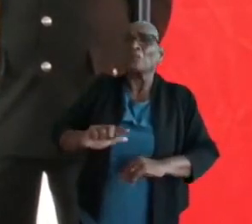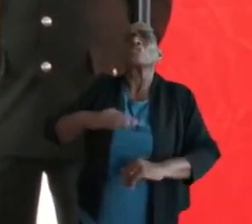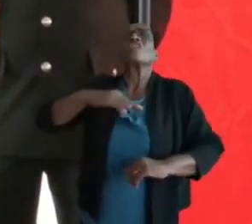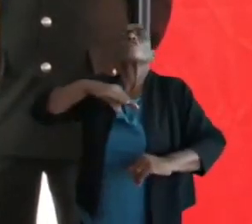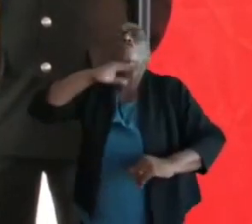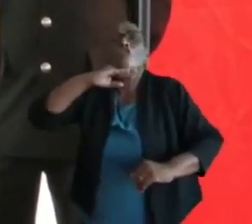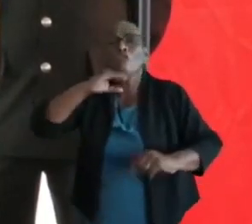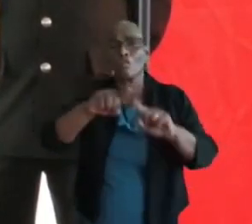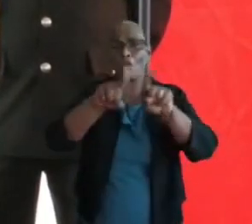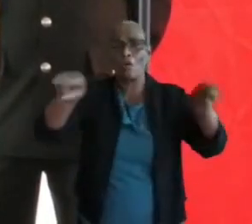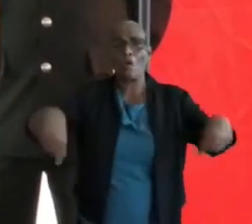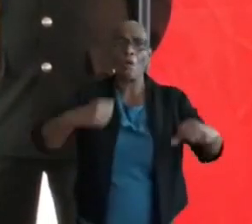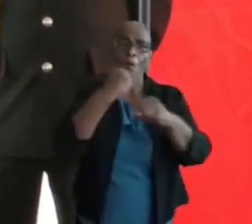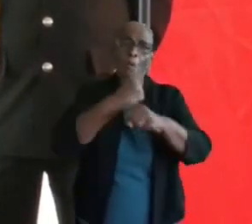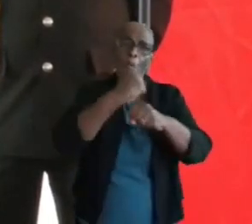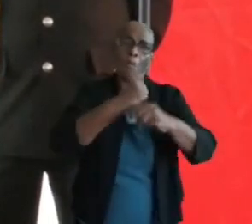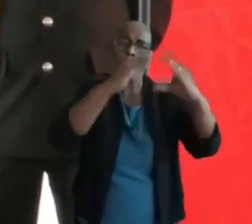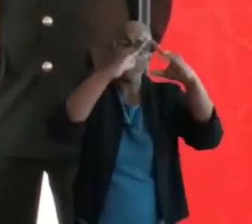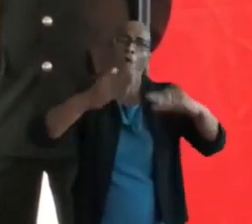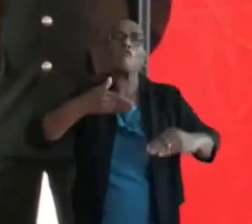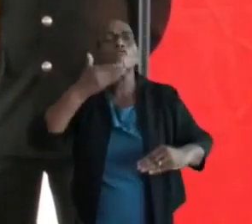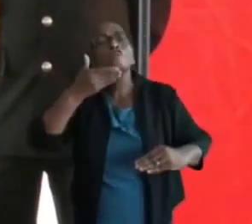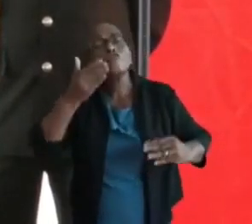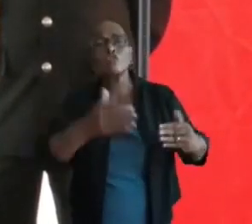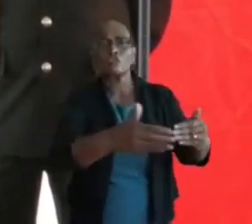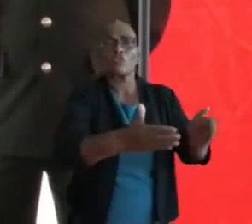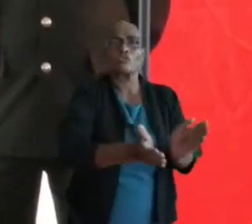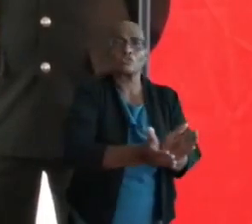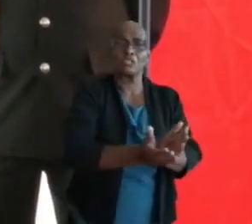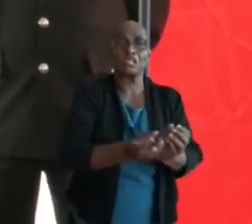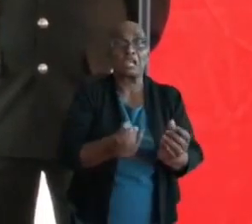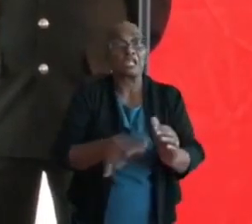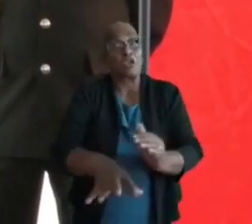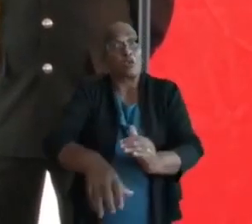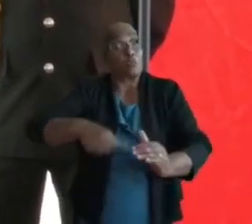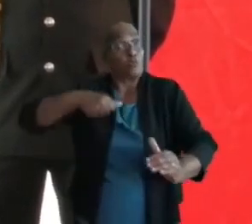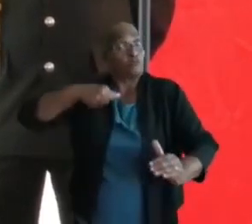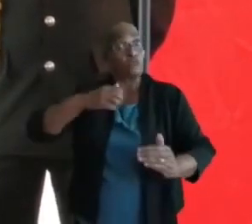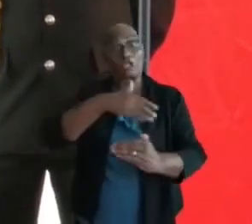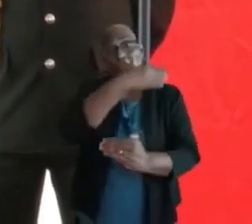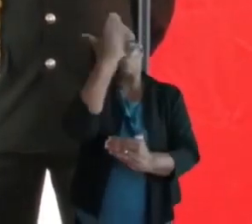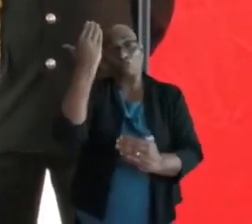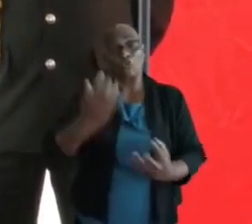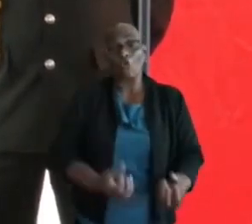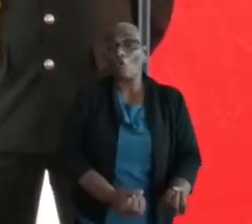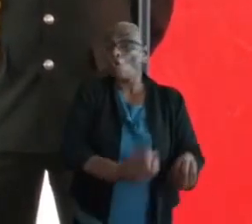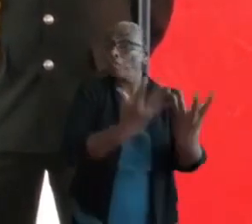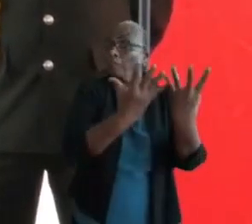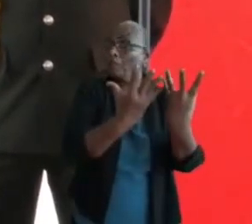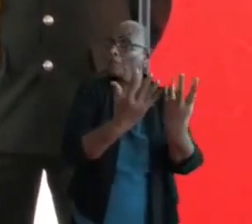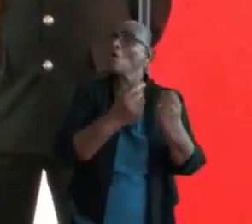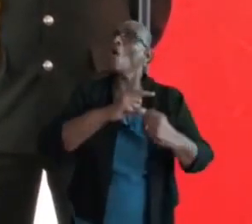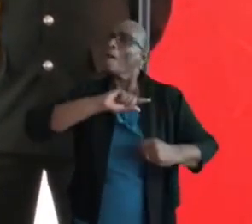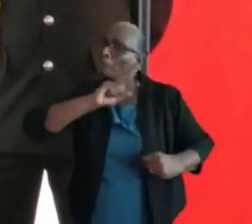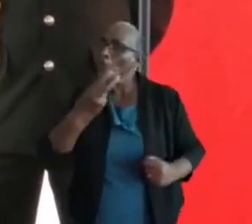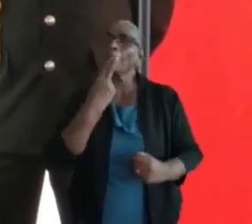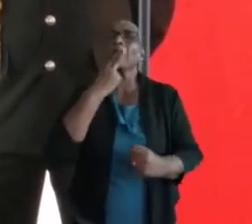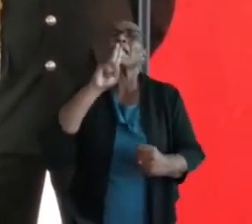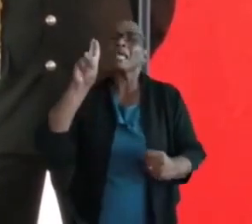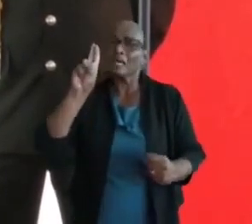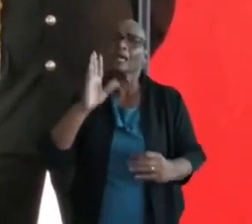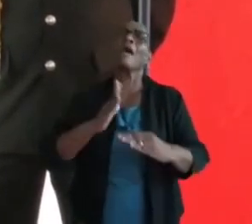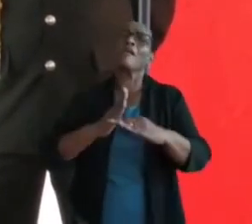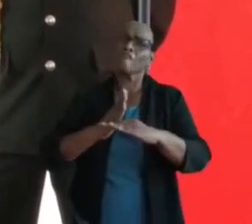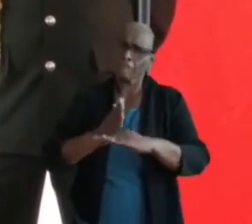bouwgronden zijn voor onze jonge gezinnen en de inkomsten uit onze natuurlijke hulpbronnen weer op een eerlijke en rechtvaardige